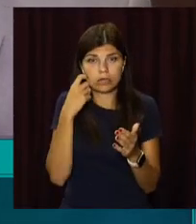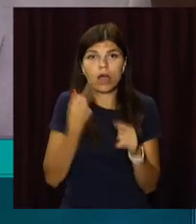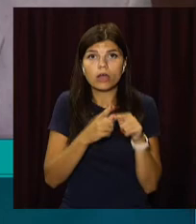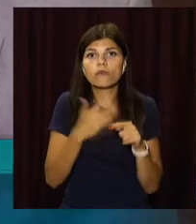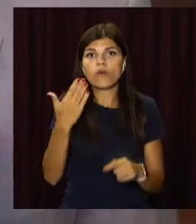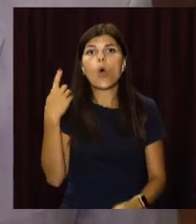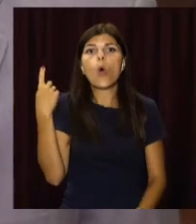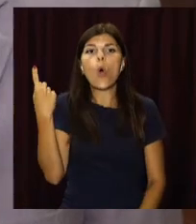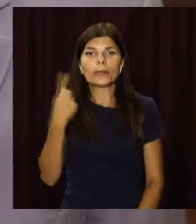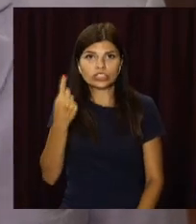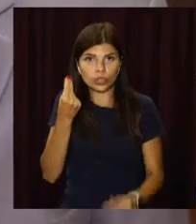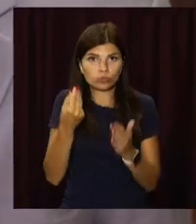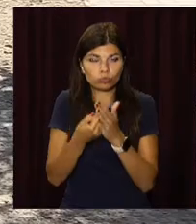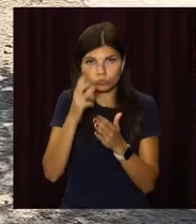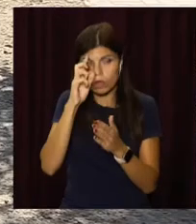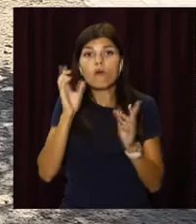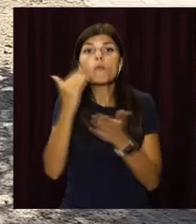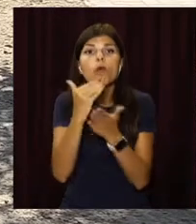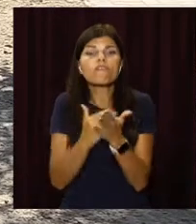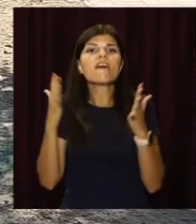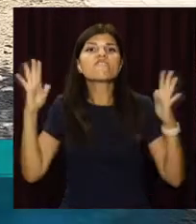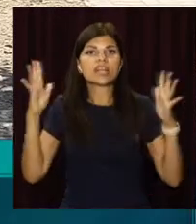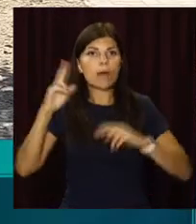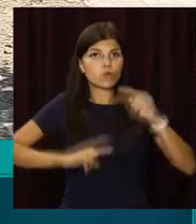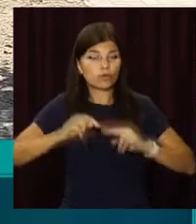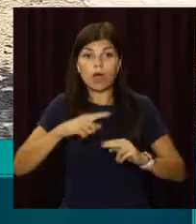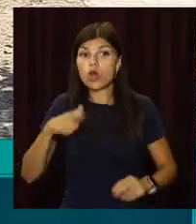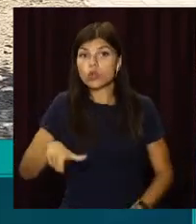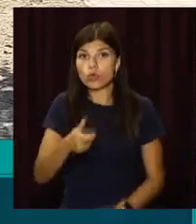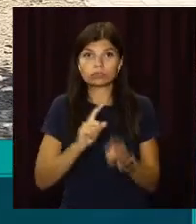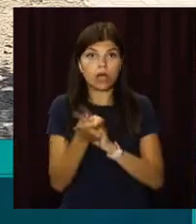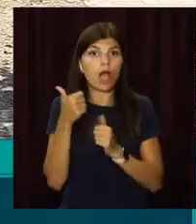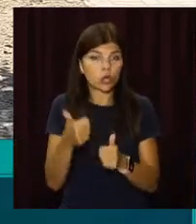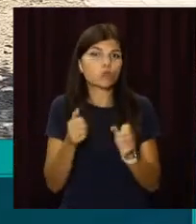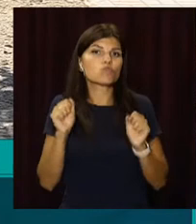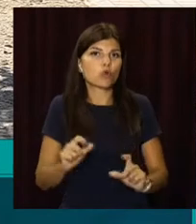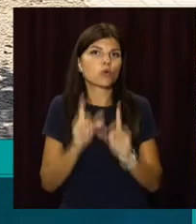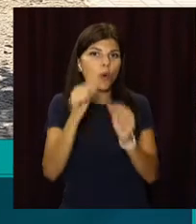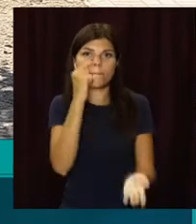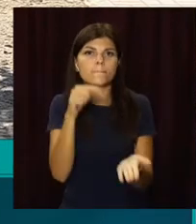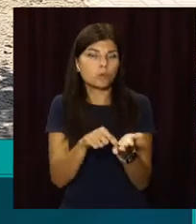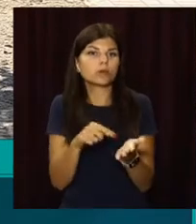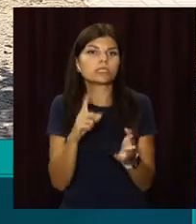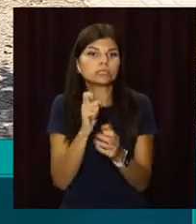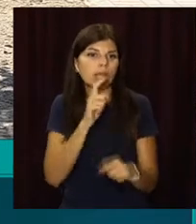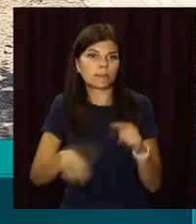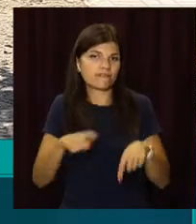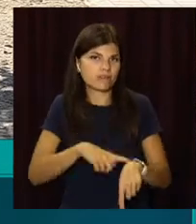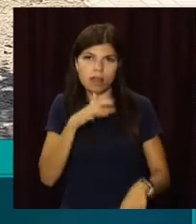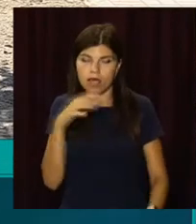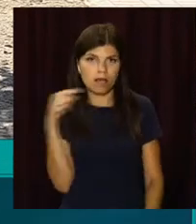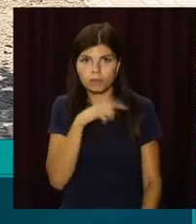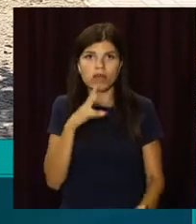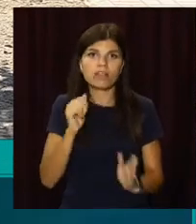в рамках програми «Велике будівництво». Дорога стала хороша і можна добратися за швидкий час на